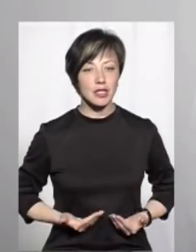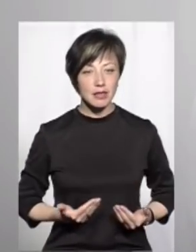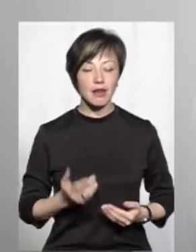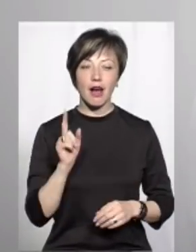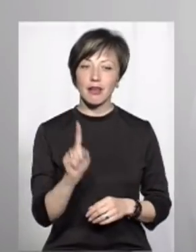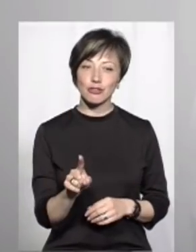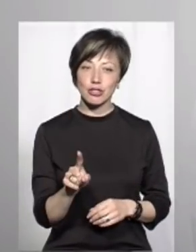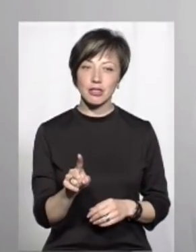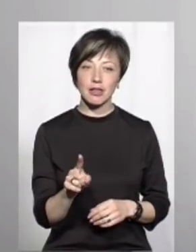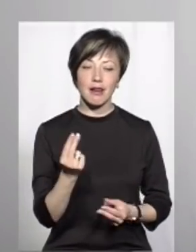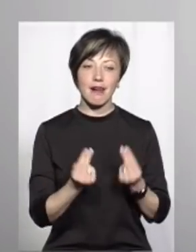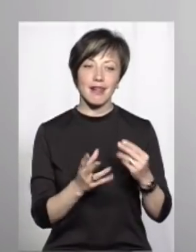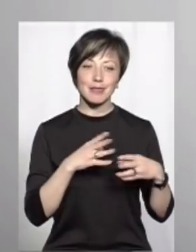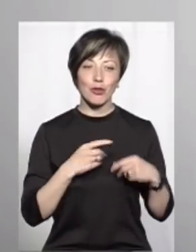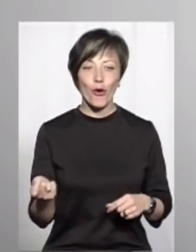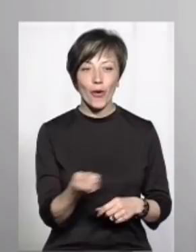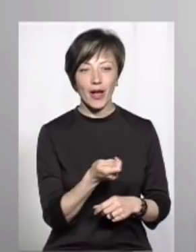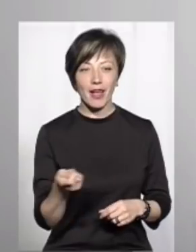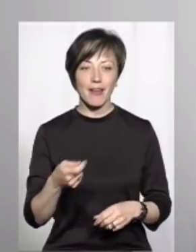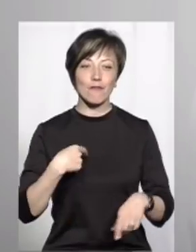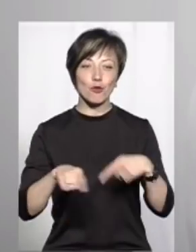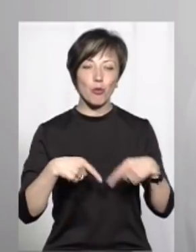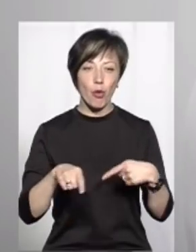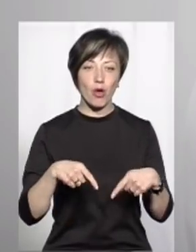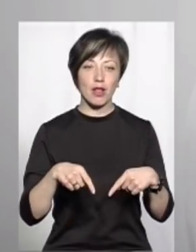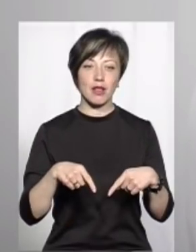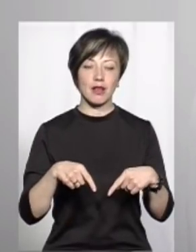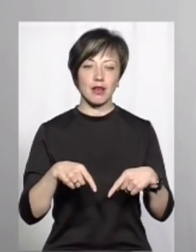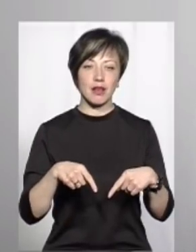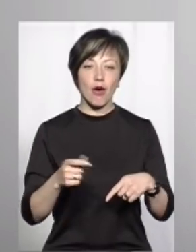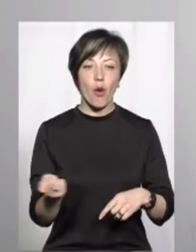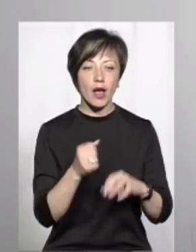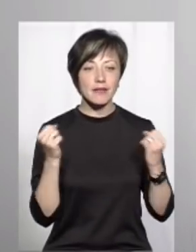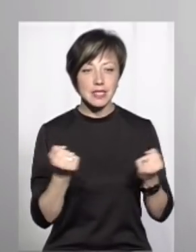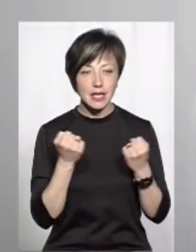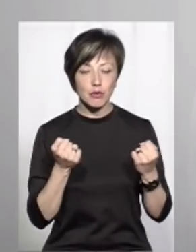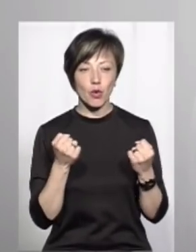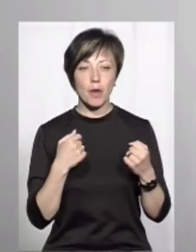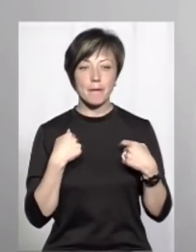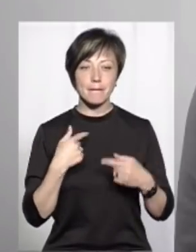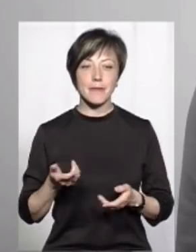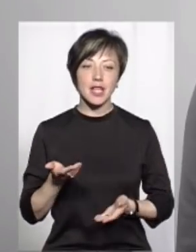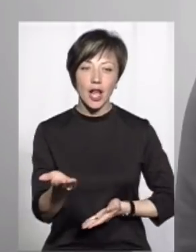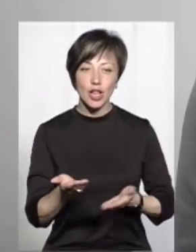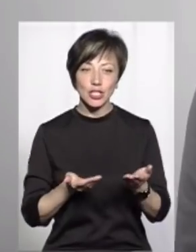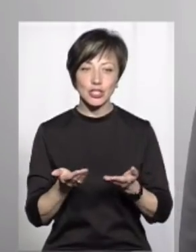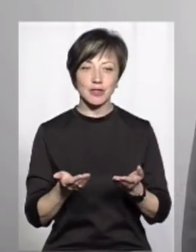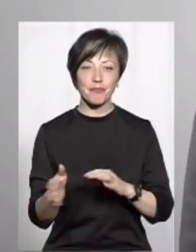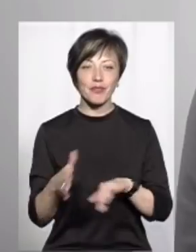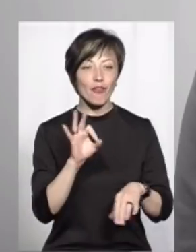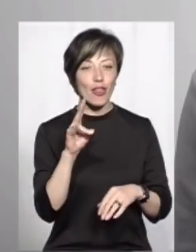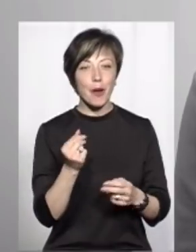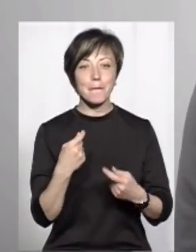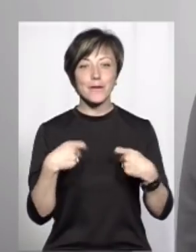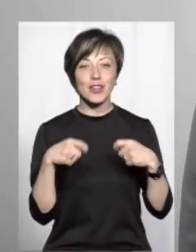адже вона грала зі мною в хокей на траві, в футбол, в хокей взимку, ми каталися на лижах. Вона продавала